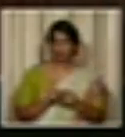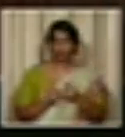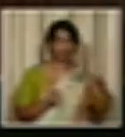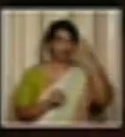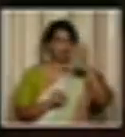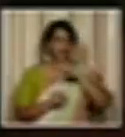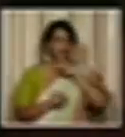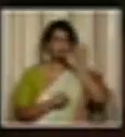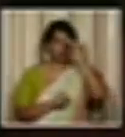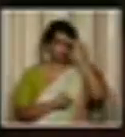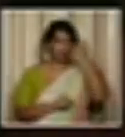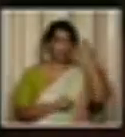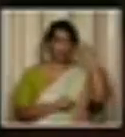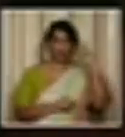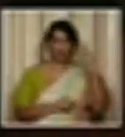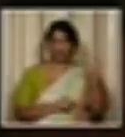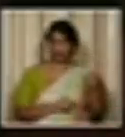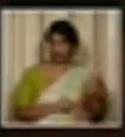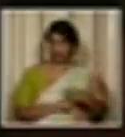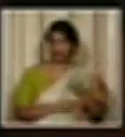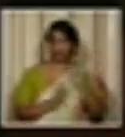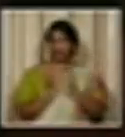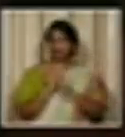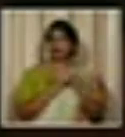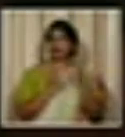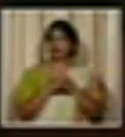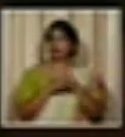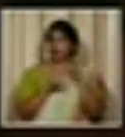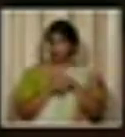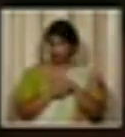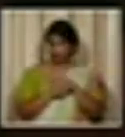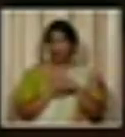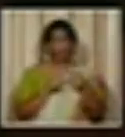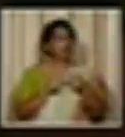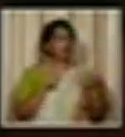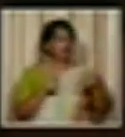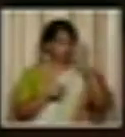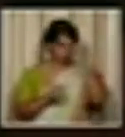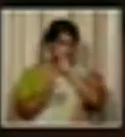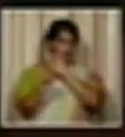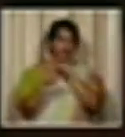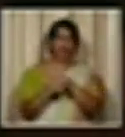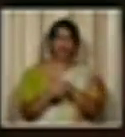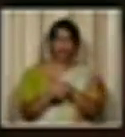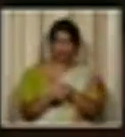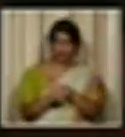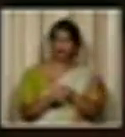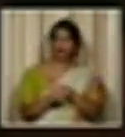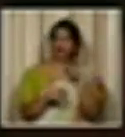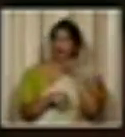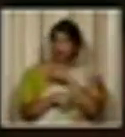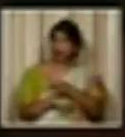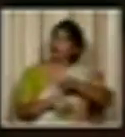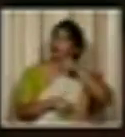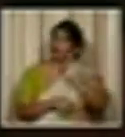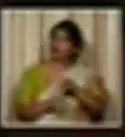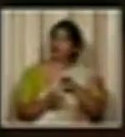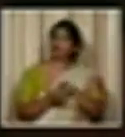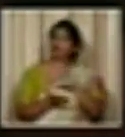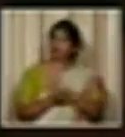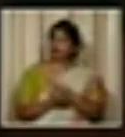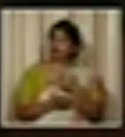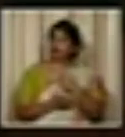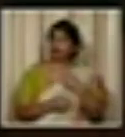නියෝජ්‍ය කතානායකතුමනි ඊයේ දවසේ ආංශික අධික්ෂණ කාර්ක සභාවට විපක්ෂ නායකතුමත් සහභාගී වුණා ඒ වගේම එහිදි අනුමත කරා